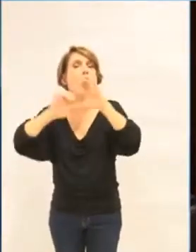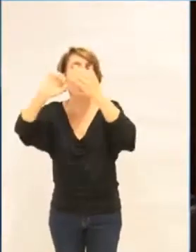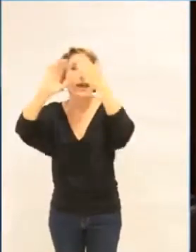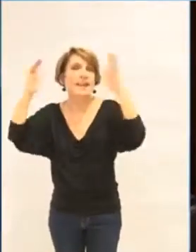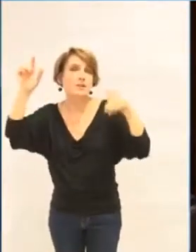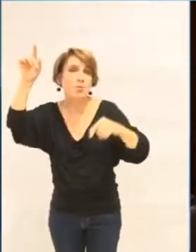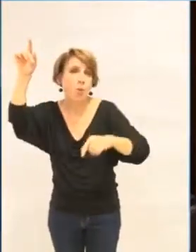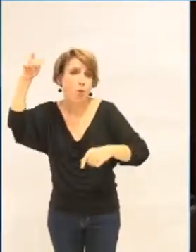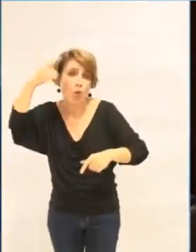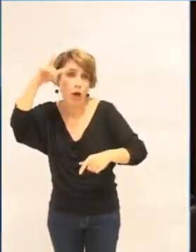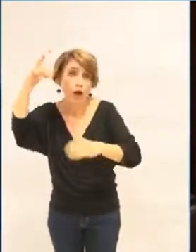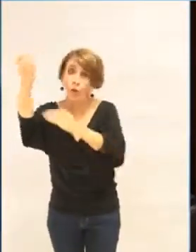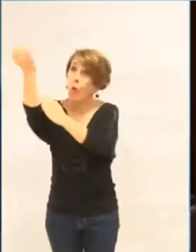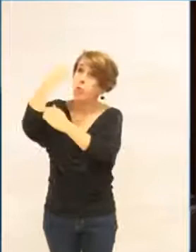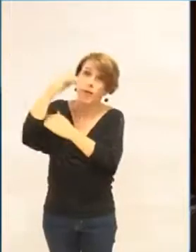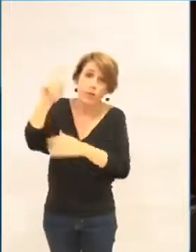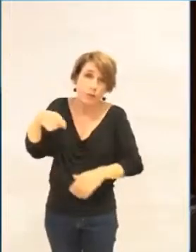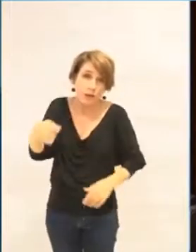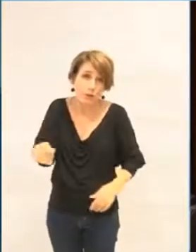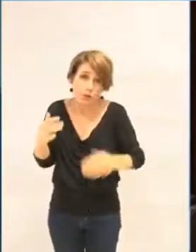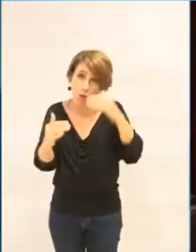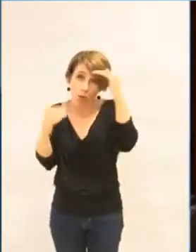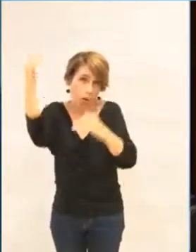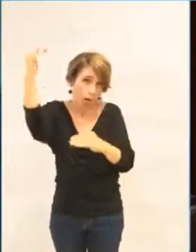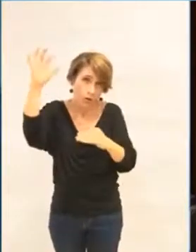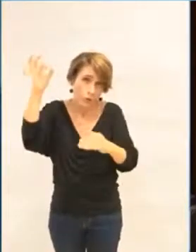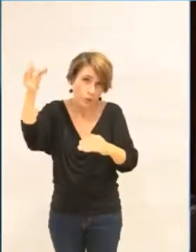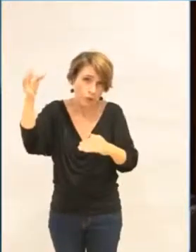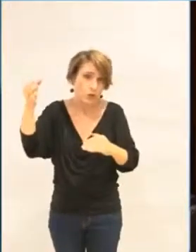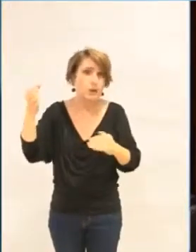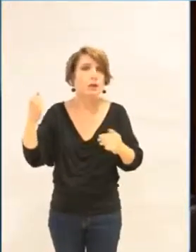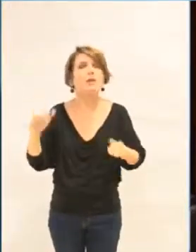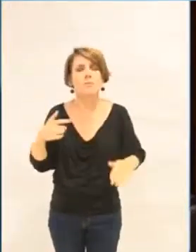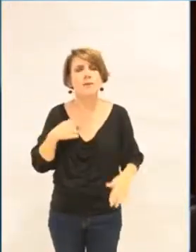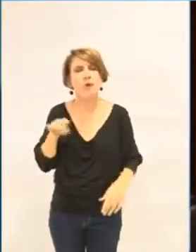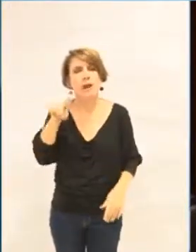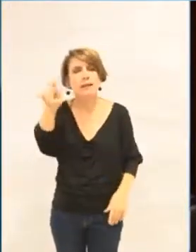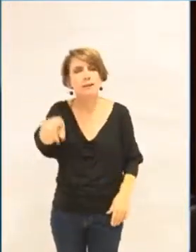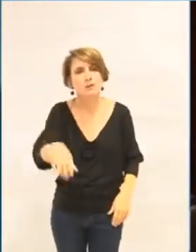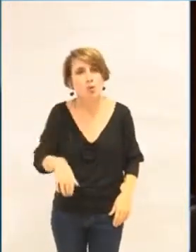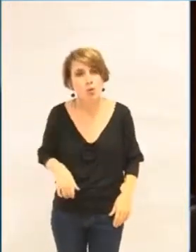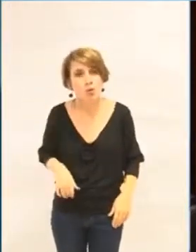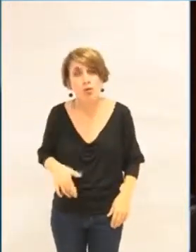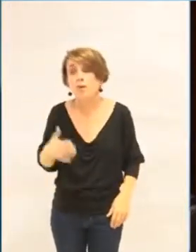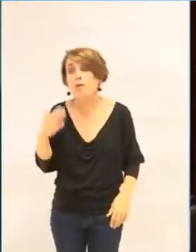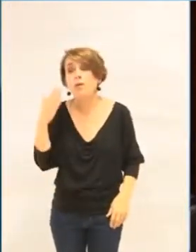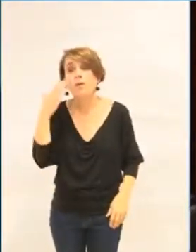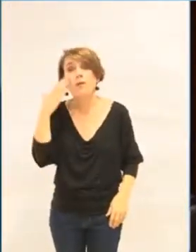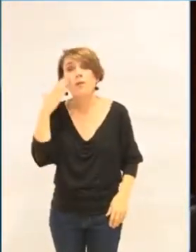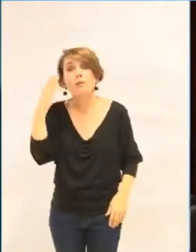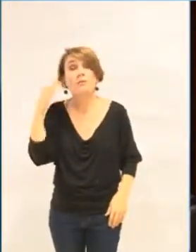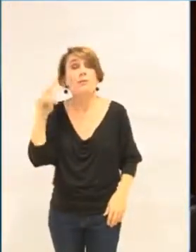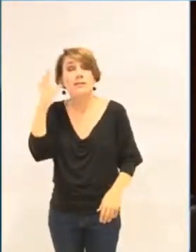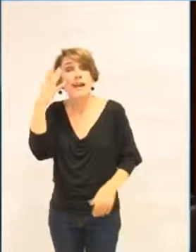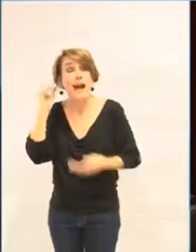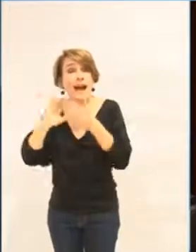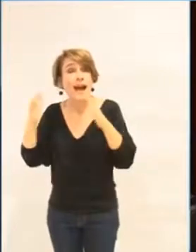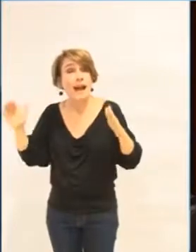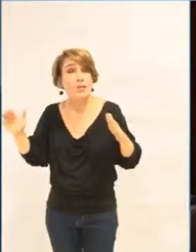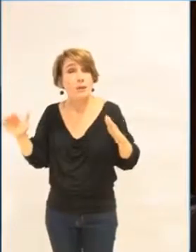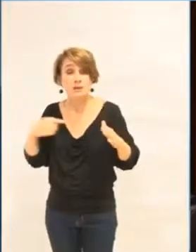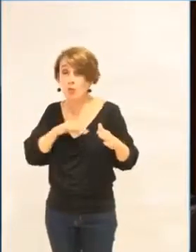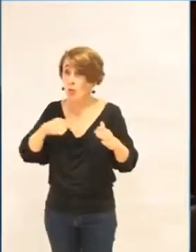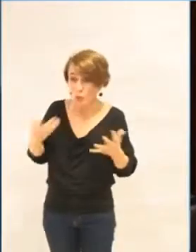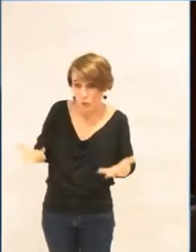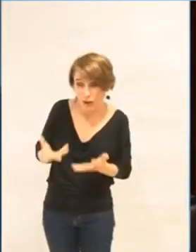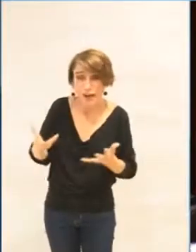J'ai simplement deux questions à poser. Quel serait aujourd'hui notre débat si nous avions décidé de ne pas soutenir Alpexpo et